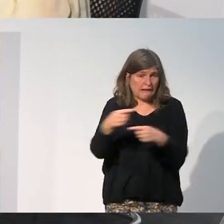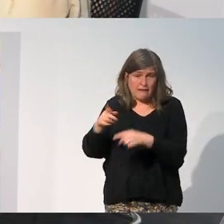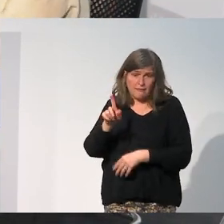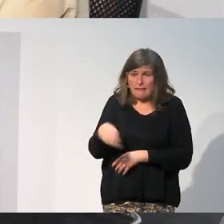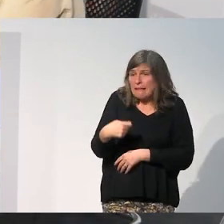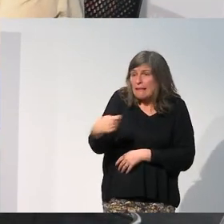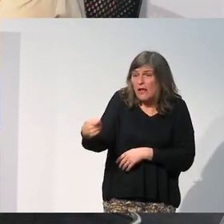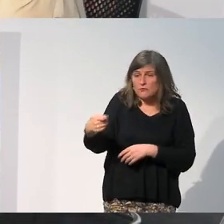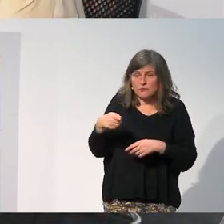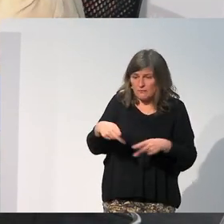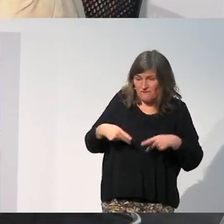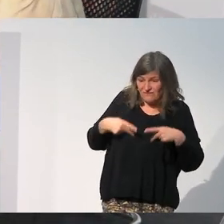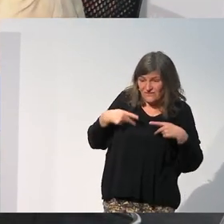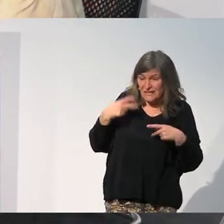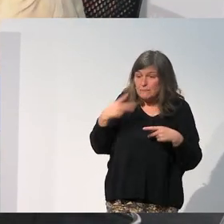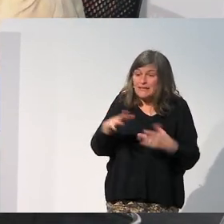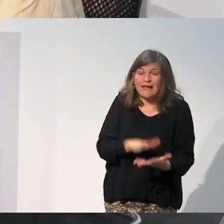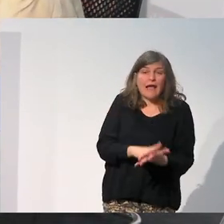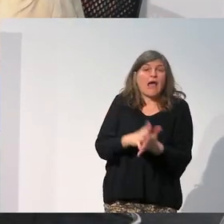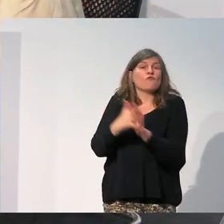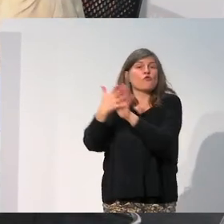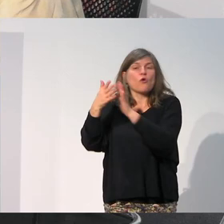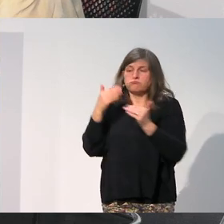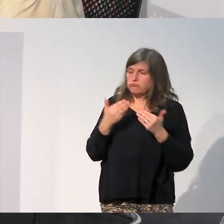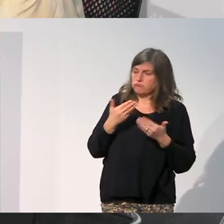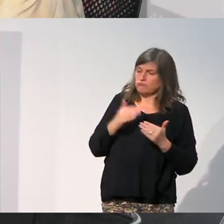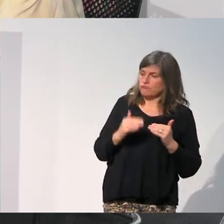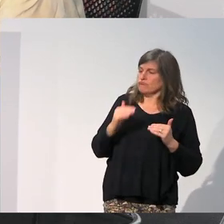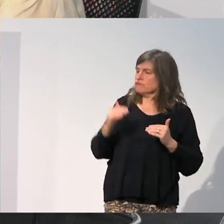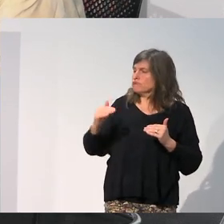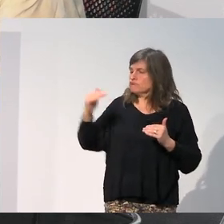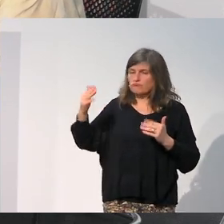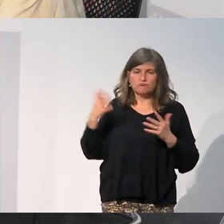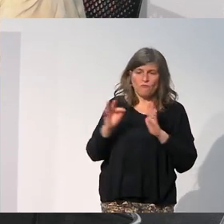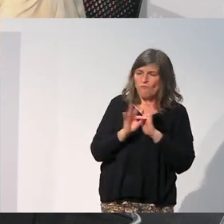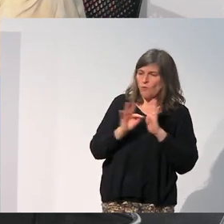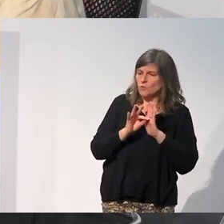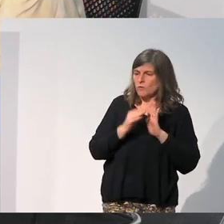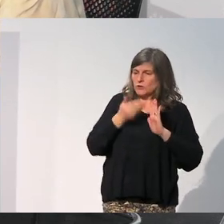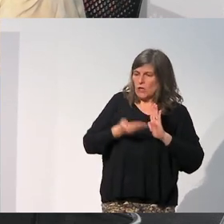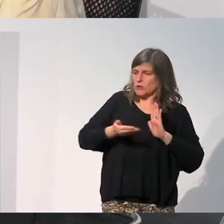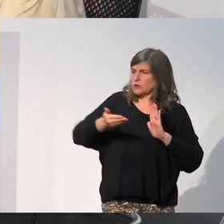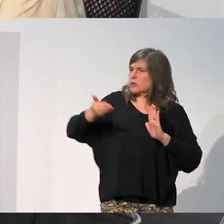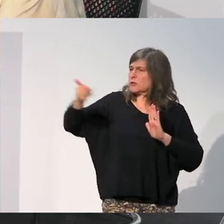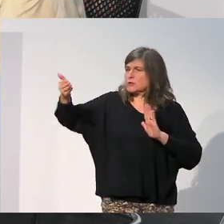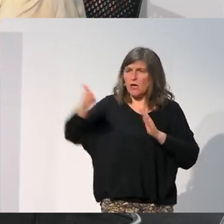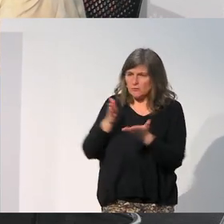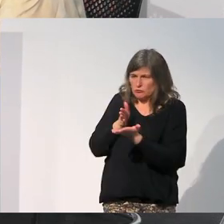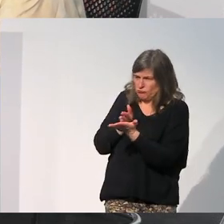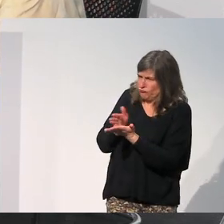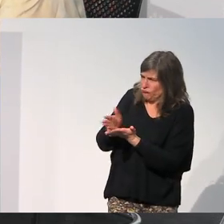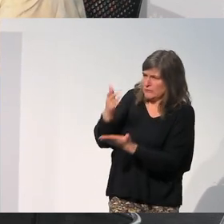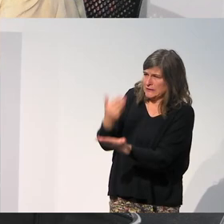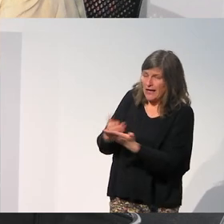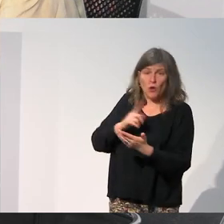une vie tracée. L'évolution ne marche pas comme ça, avec des fonctions déterminées. Il n'y a pas une vie tracée pour chacun. Il y a des grandes marges